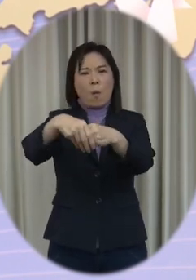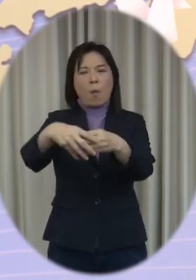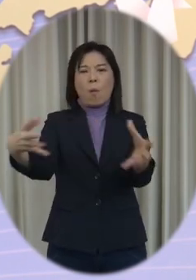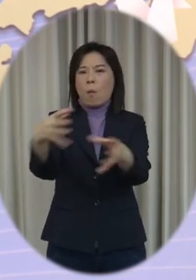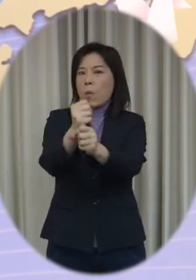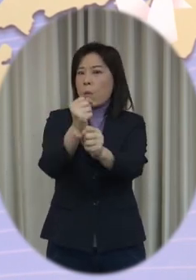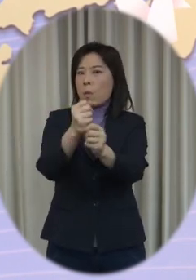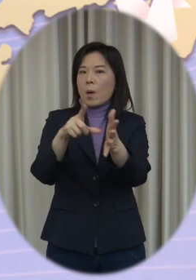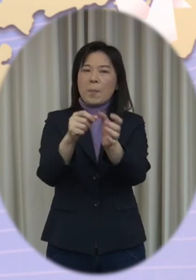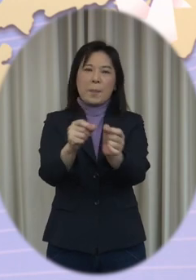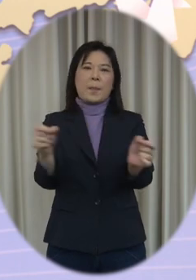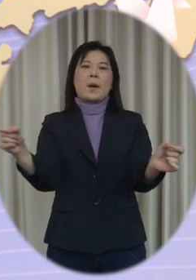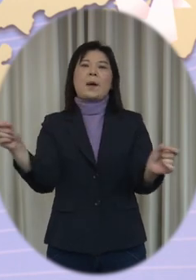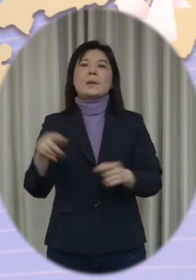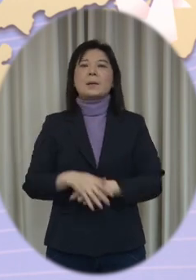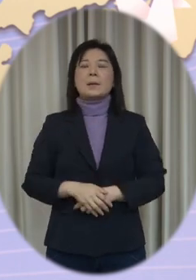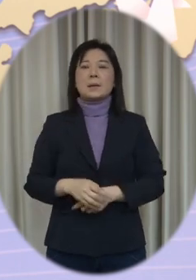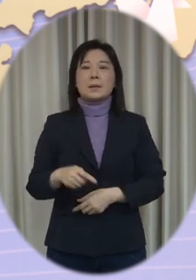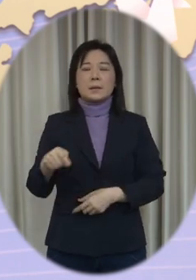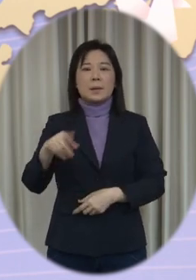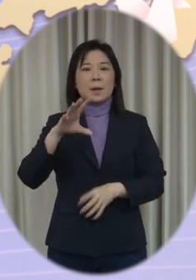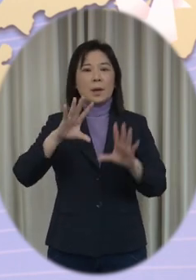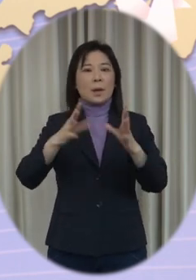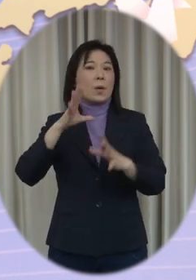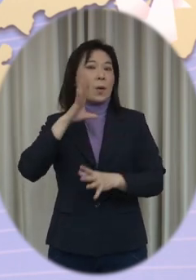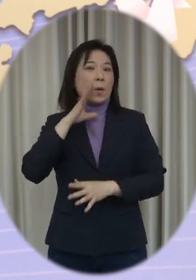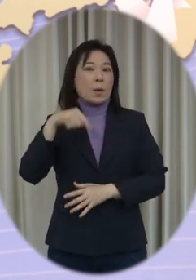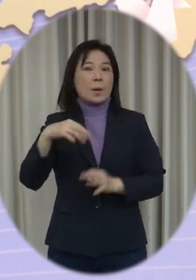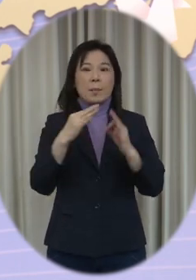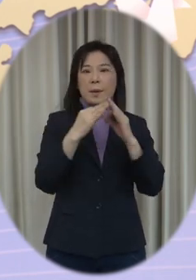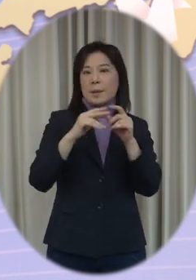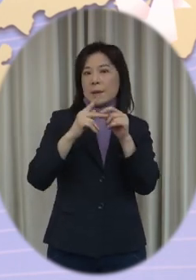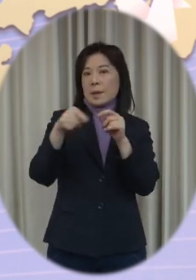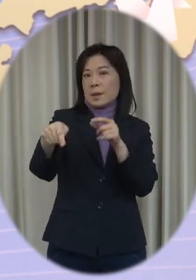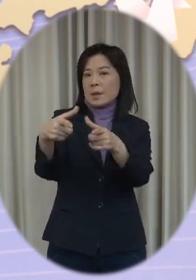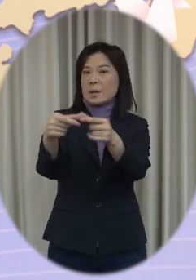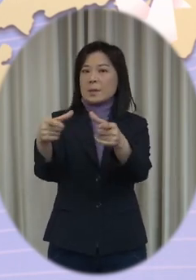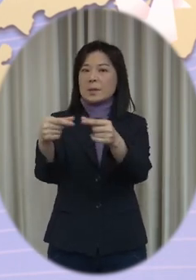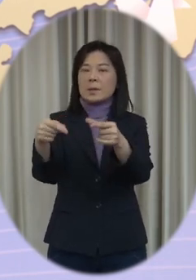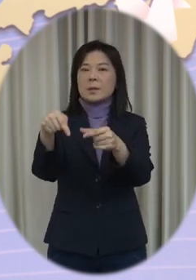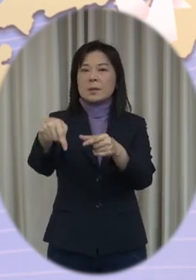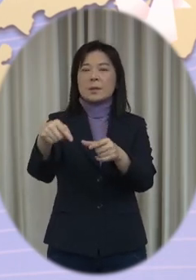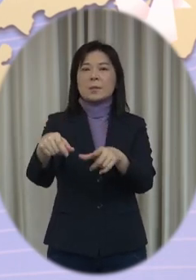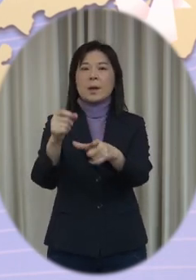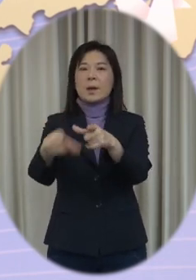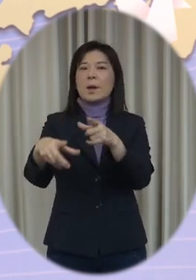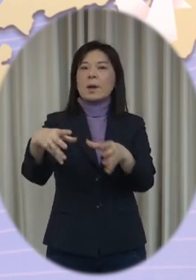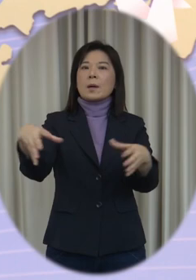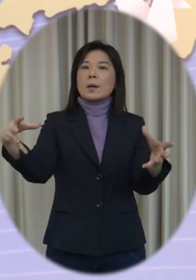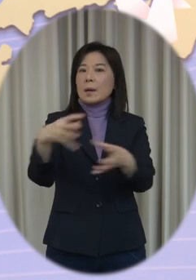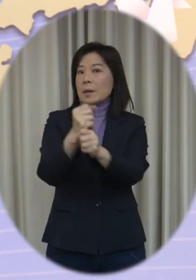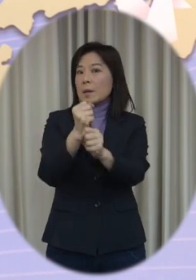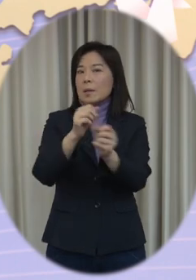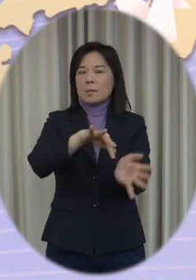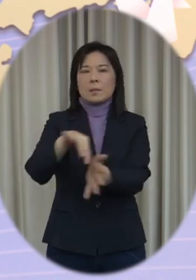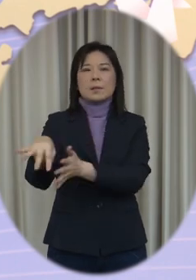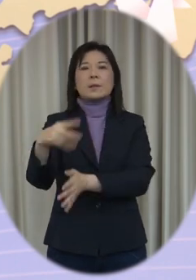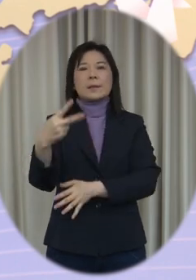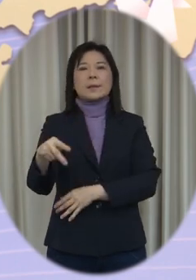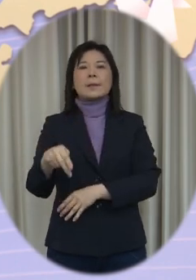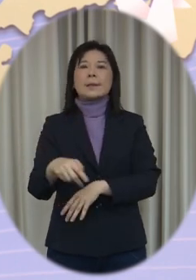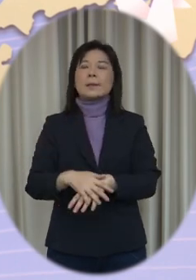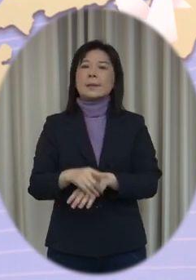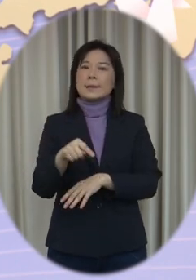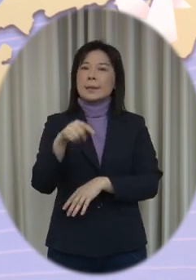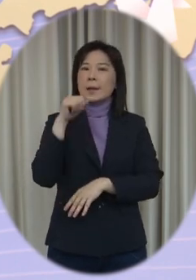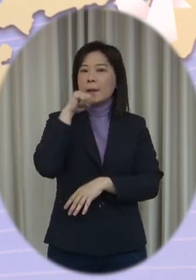合作不只是国泰金融集团跟我们集团企业跟日本有这么多的合作，相信在座或者是台湾很多